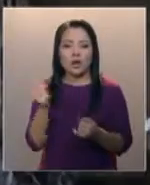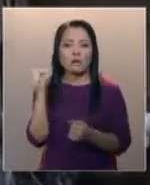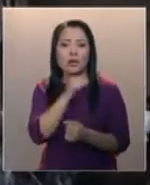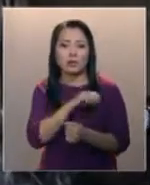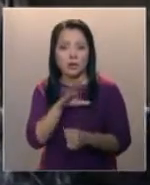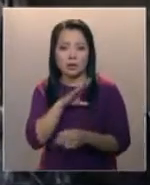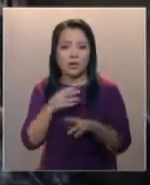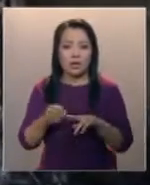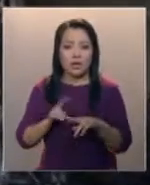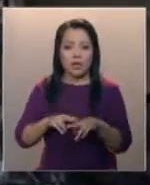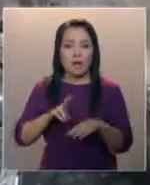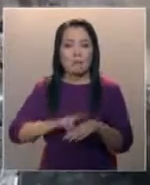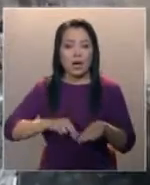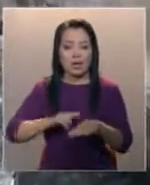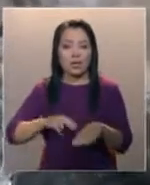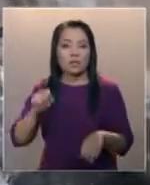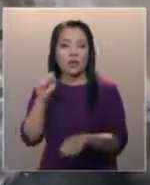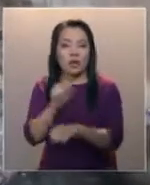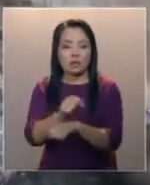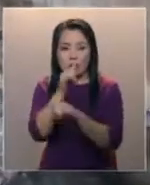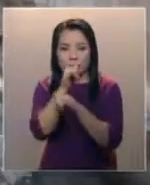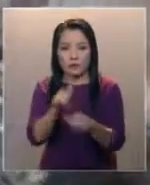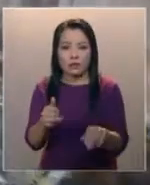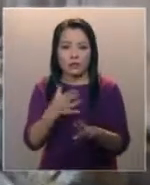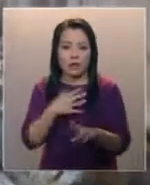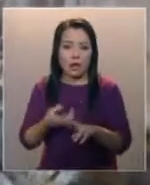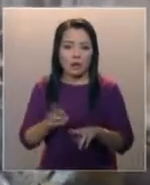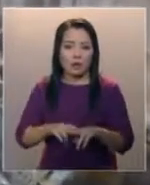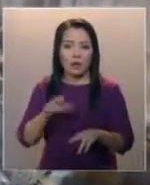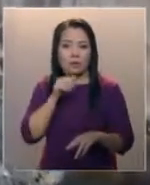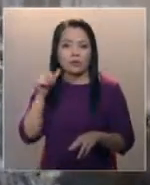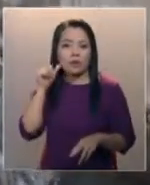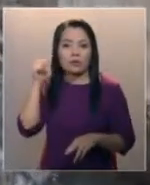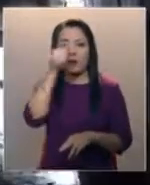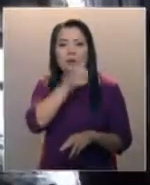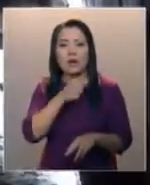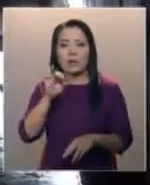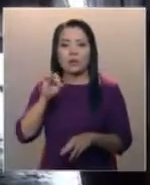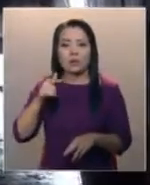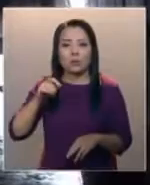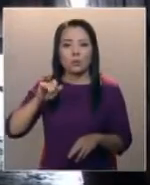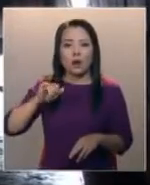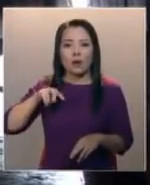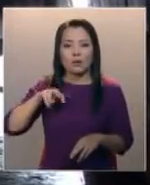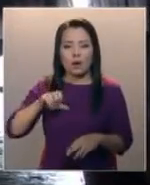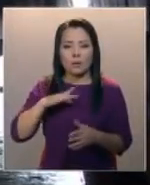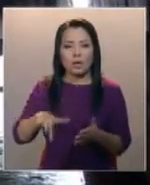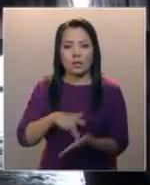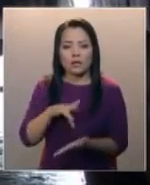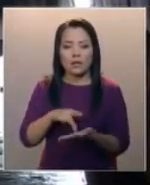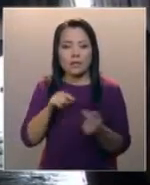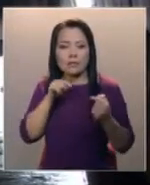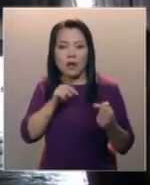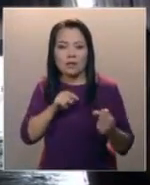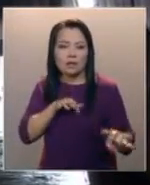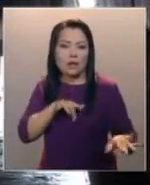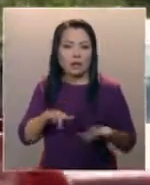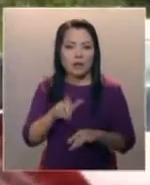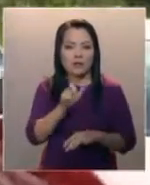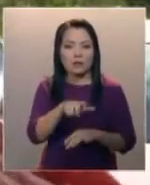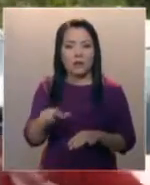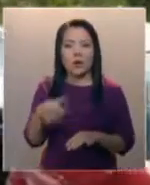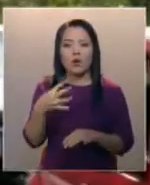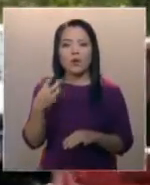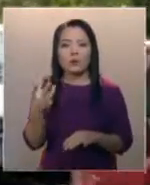Алайда олардың жолын полиция кесті. Естеріңізде болса, былтыр дәл осы мезгілде Игуала қаласында наразылық шарасына қатысқан 43